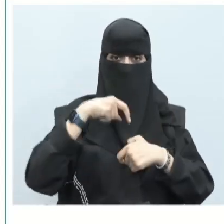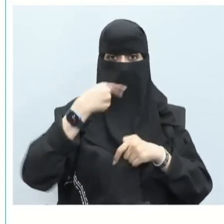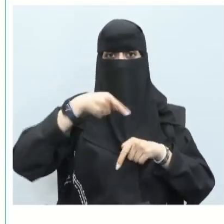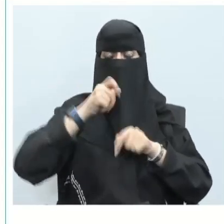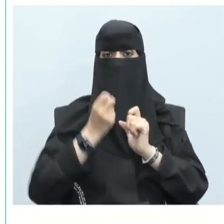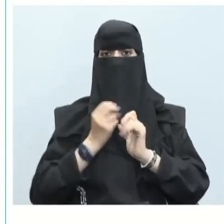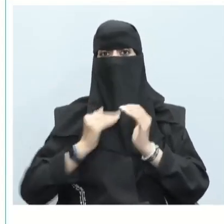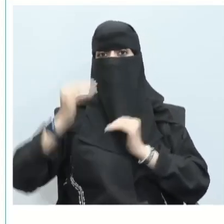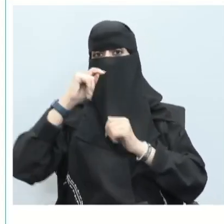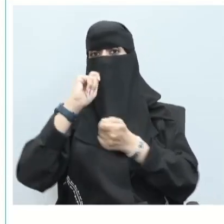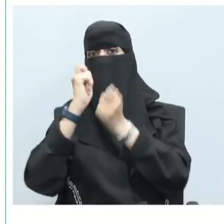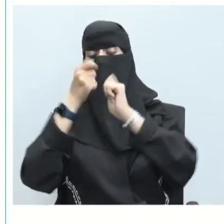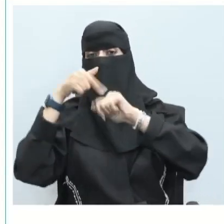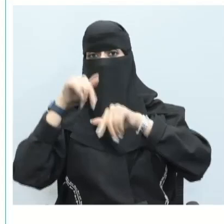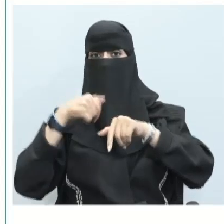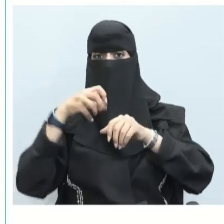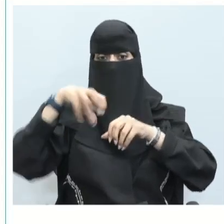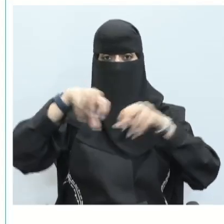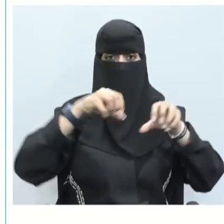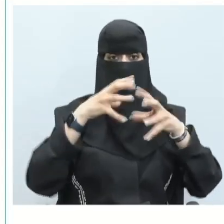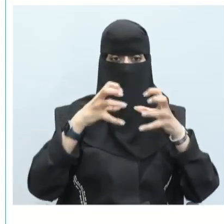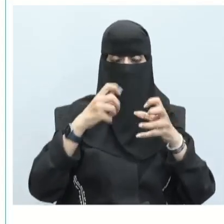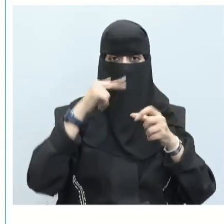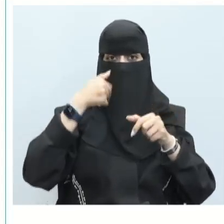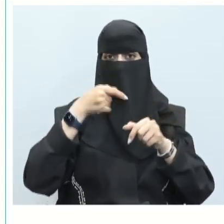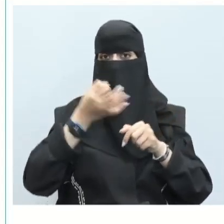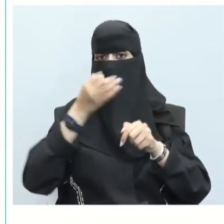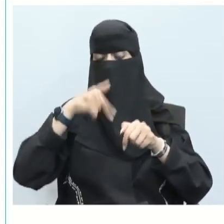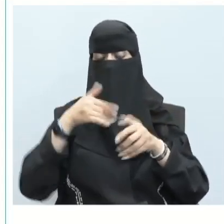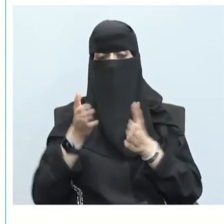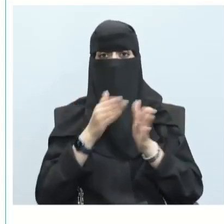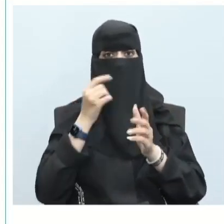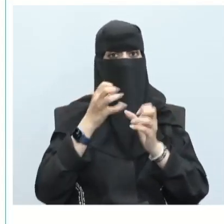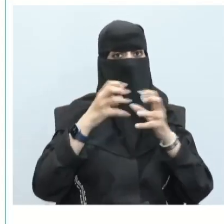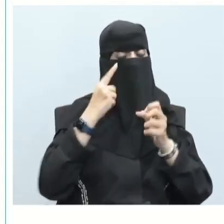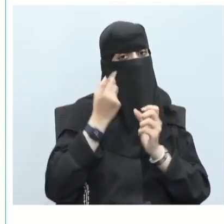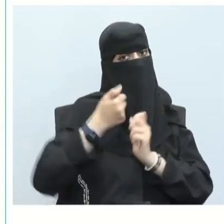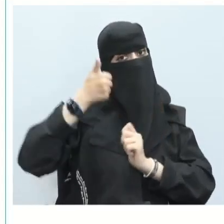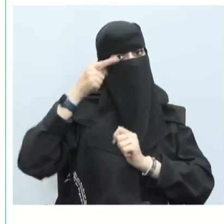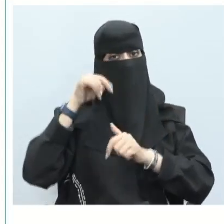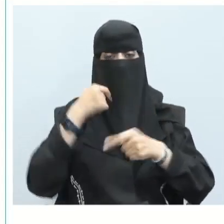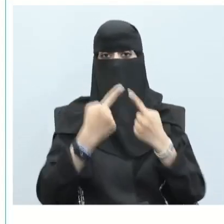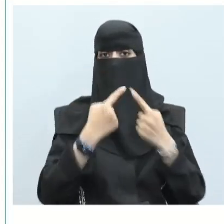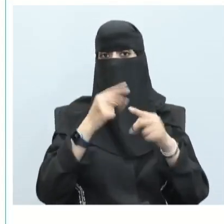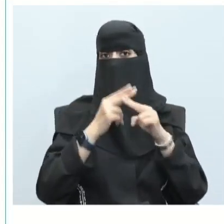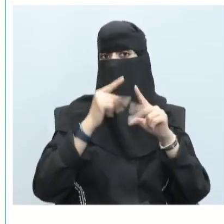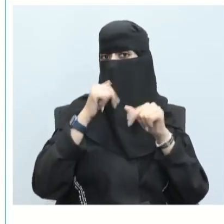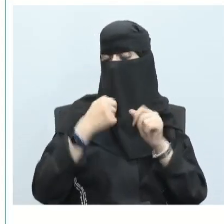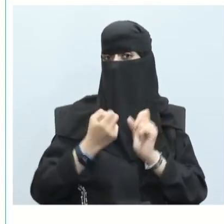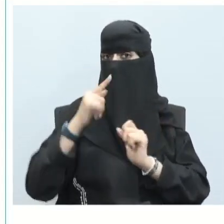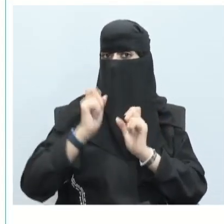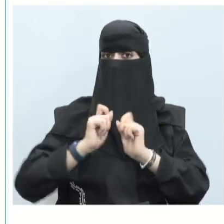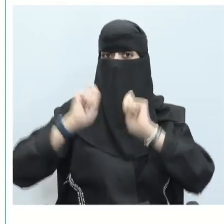الحجه بدلا من تفنيد كلامه او تحليل رايه او مناقشه حجته